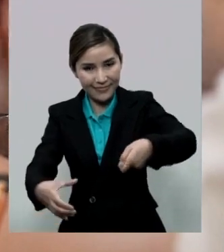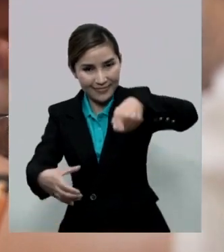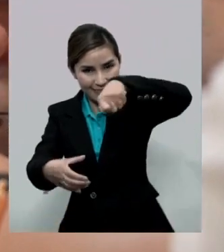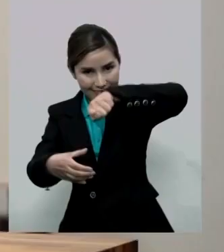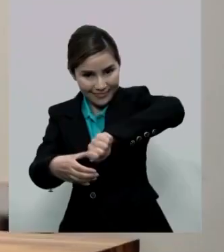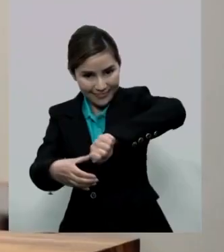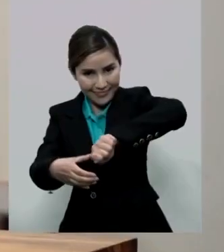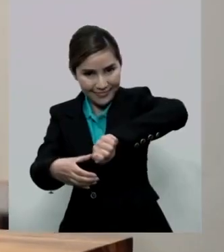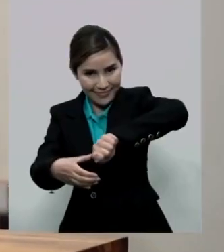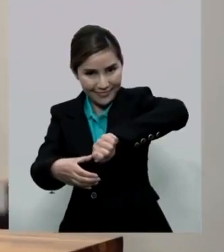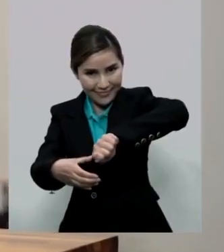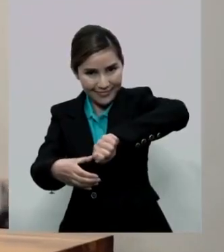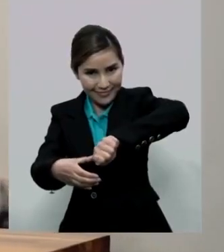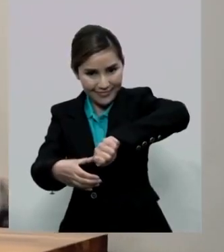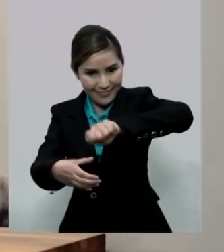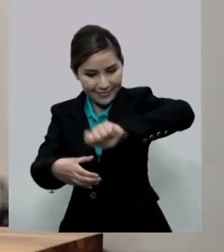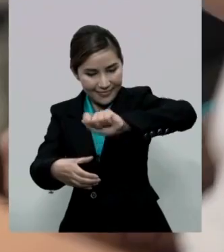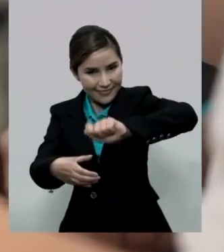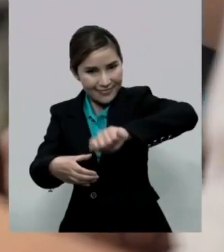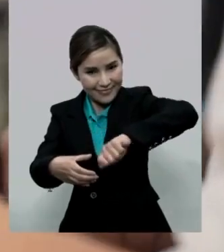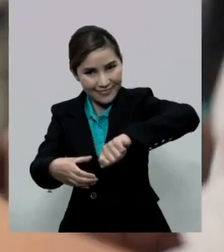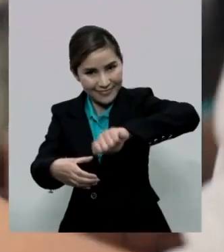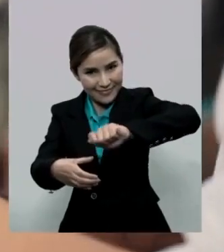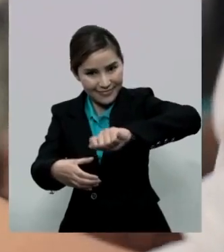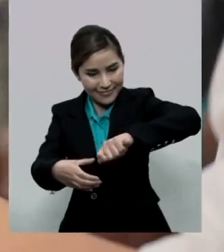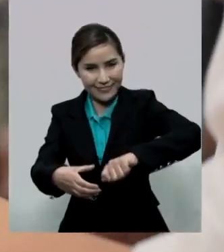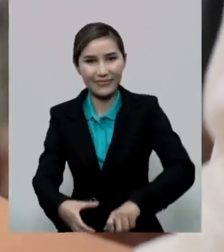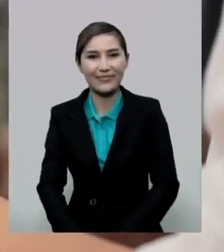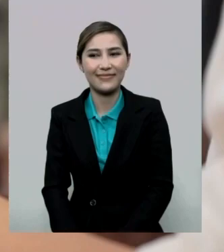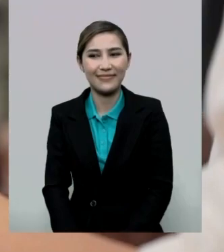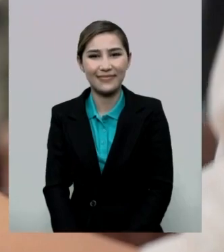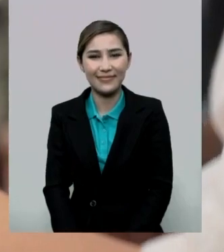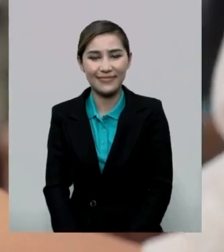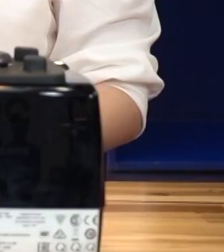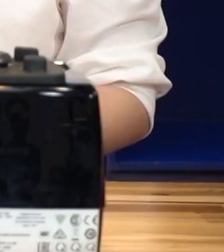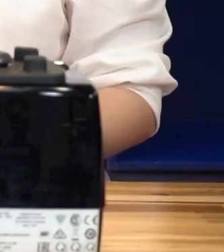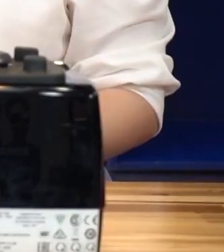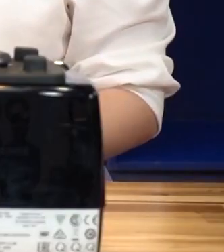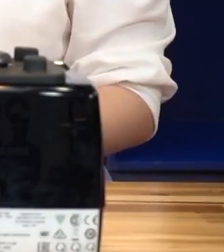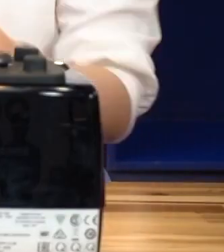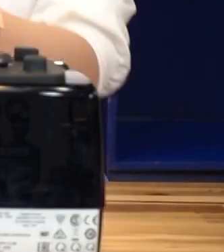ไม่พูนฮะแล้วก็ใส่โถปั่นนี้เลยครับ โอเคค ่ ะ ขอกระขอบโถด้วย